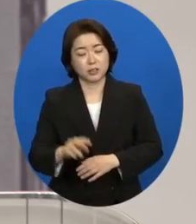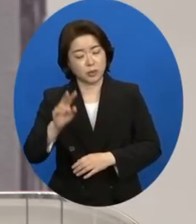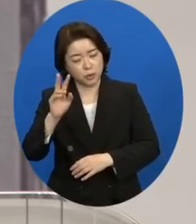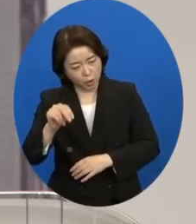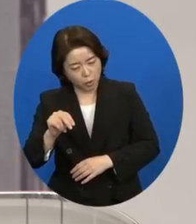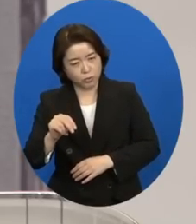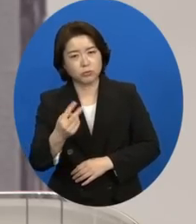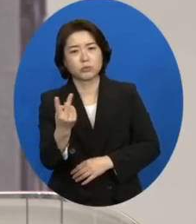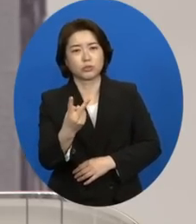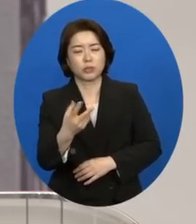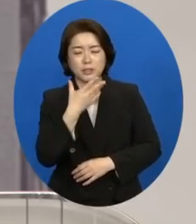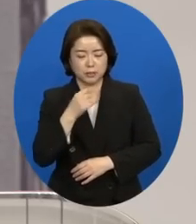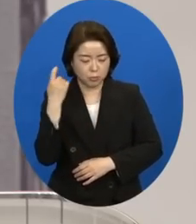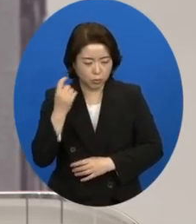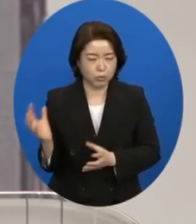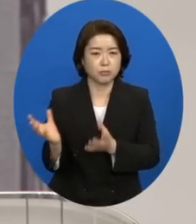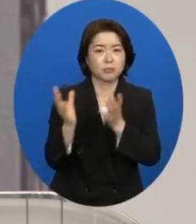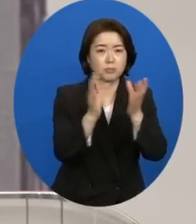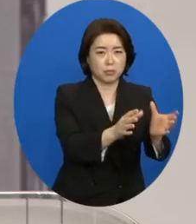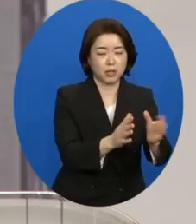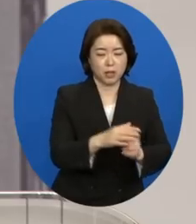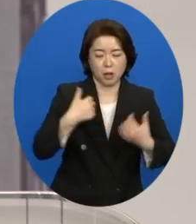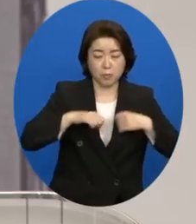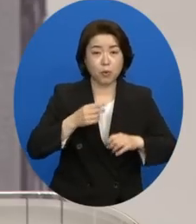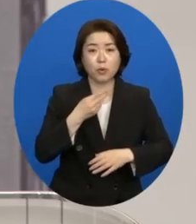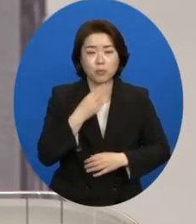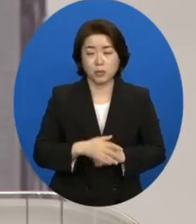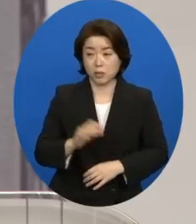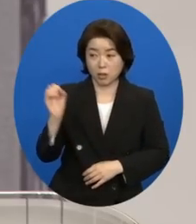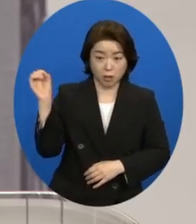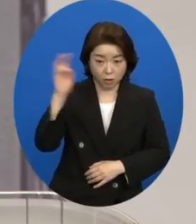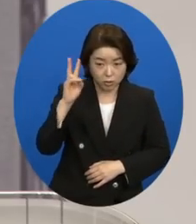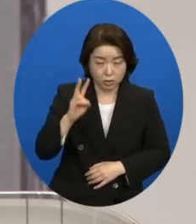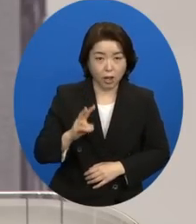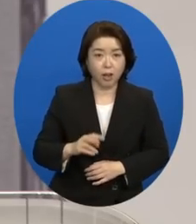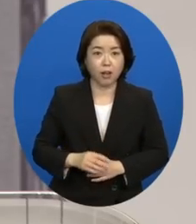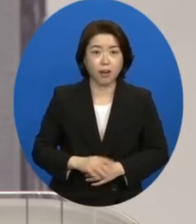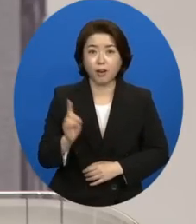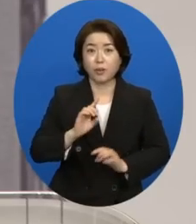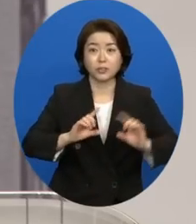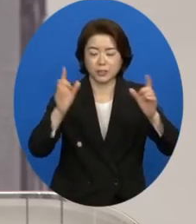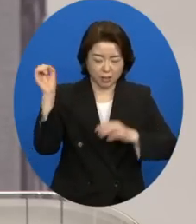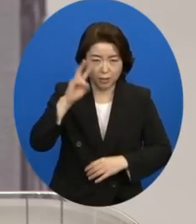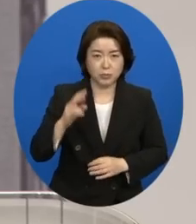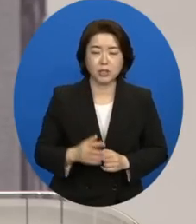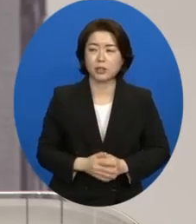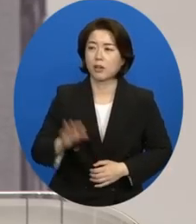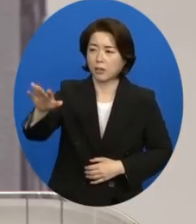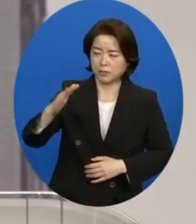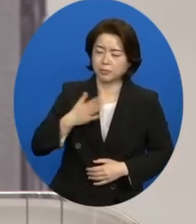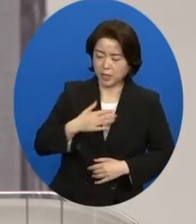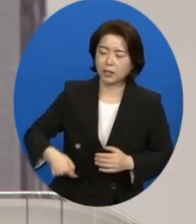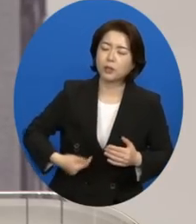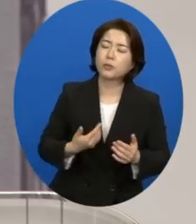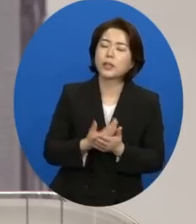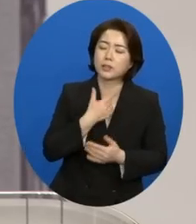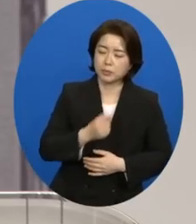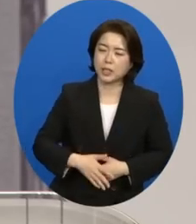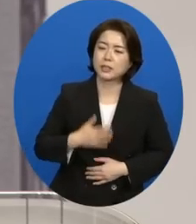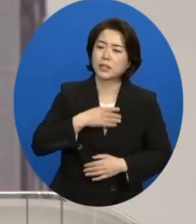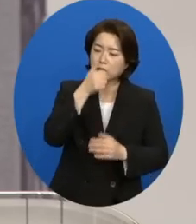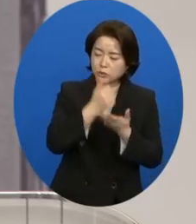하면서 포기하지 않았더니 어느 날 갑자기 갑자기 내가 회개해야 다 내가